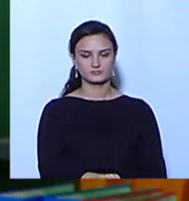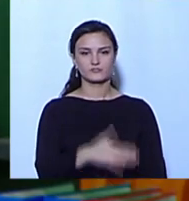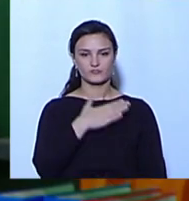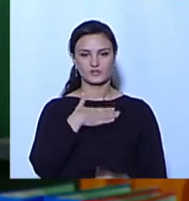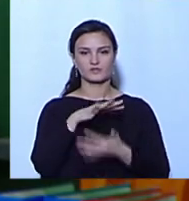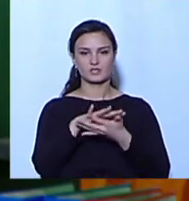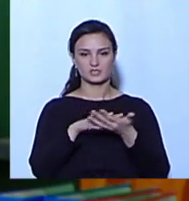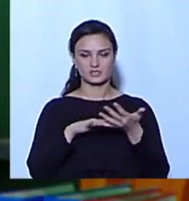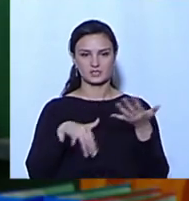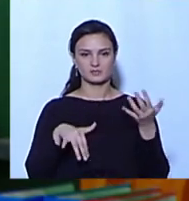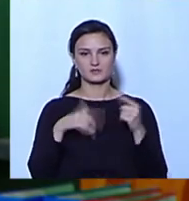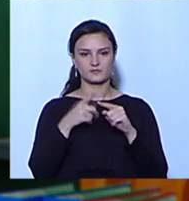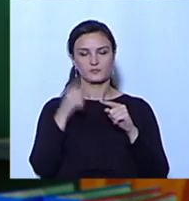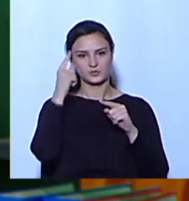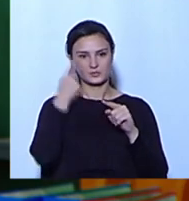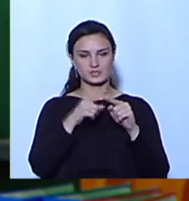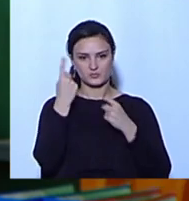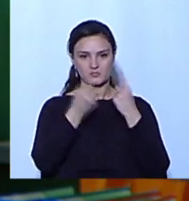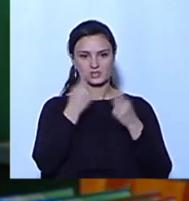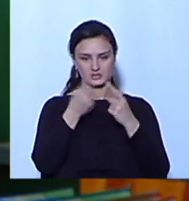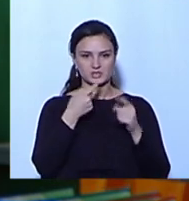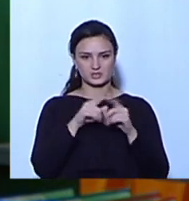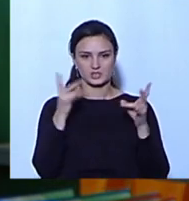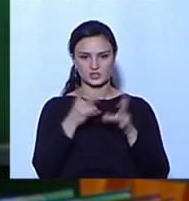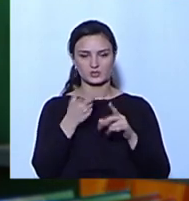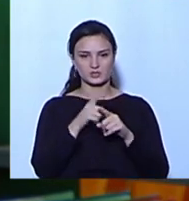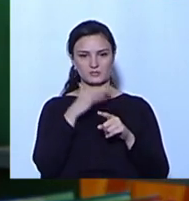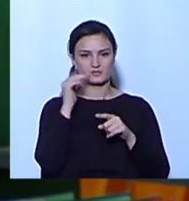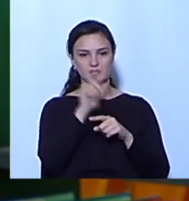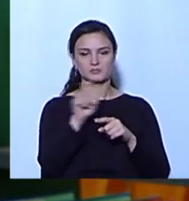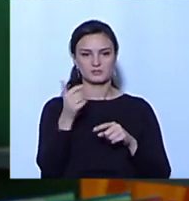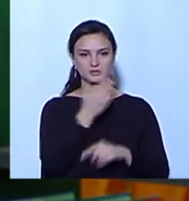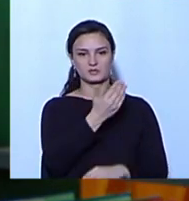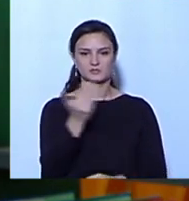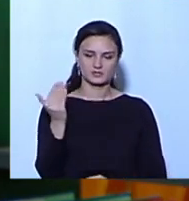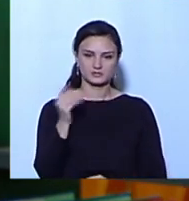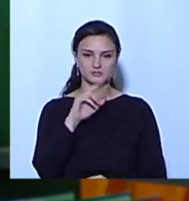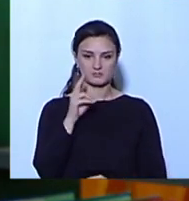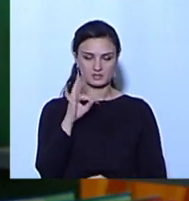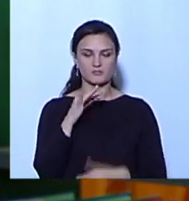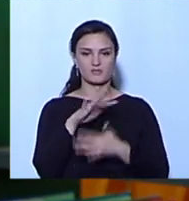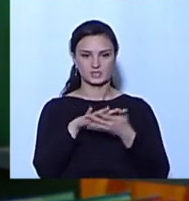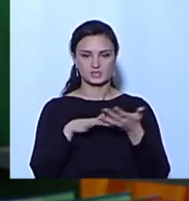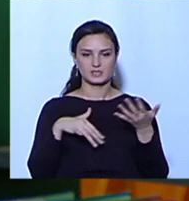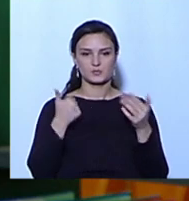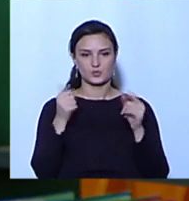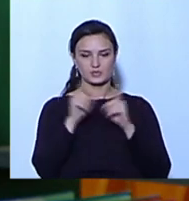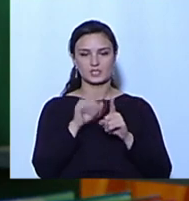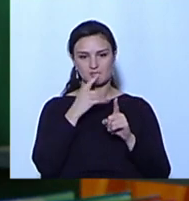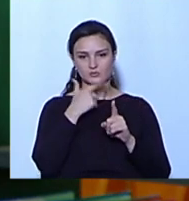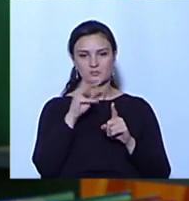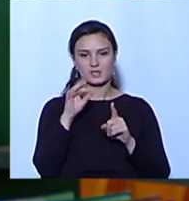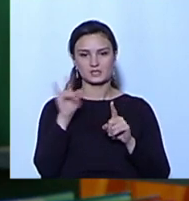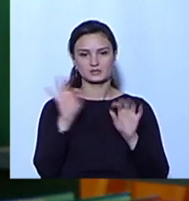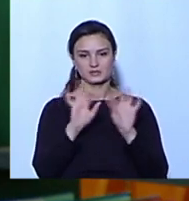ჩვენ ვაგრძელებთ, ფიქრობ ეს ინფორმაცია საგულისხმო იქნება ძალიან ბევრი ადამიანისათვის, თუმცა ვაგრძელებთ, როგორც ქალბატონი